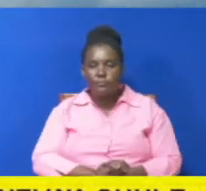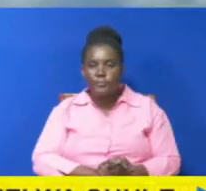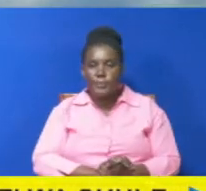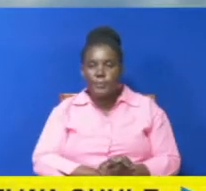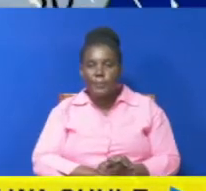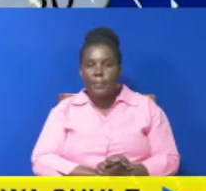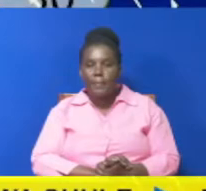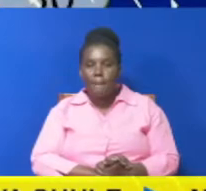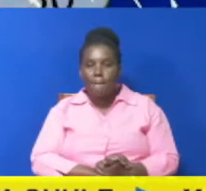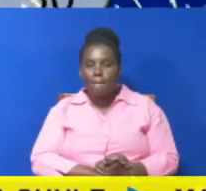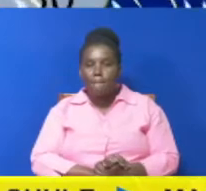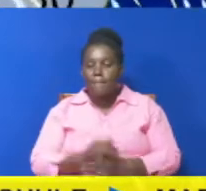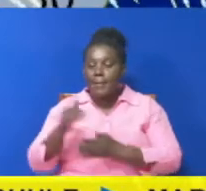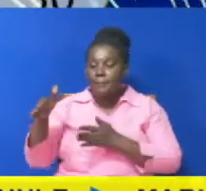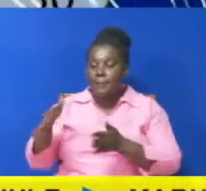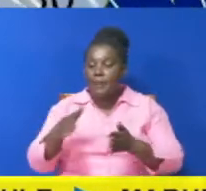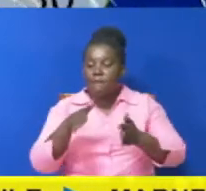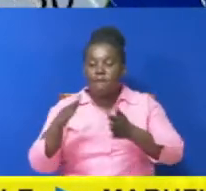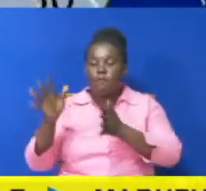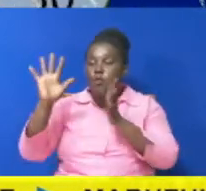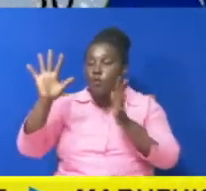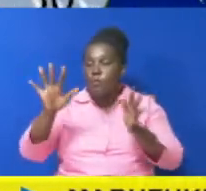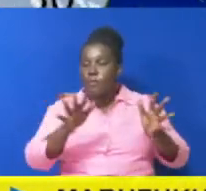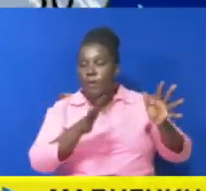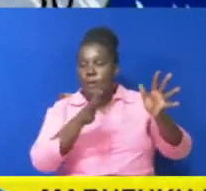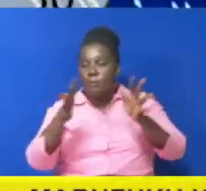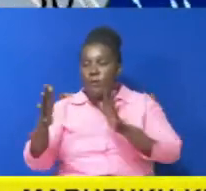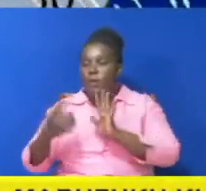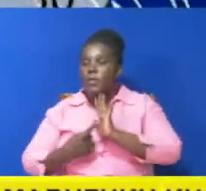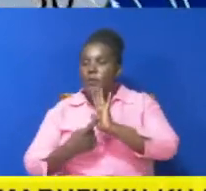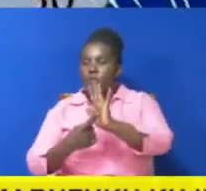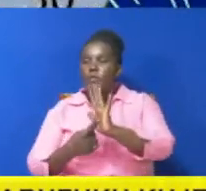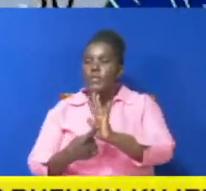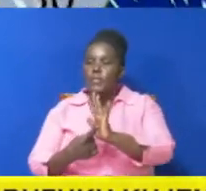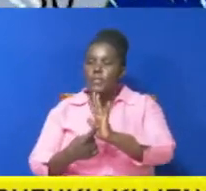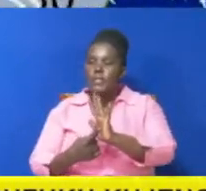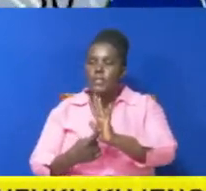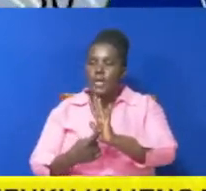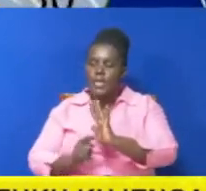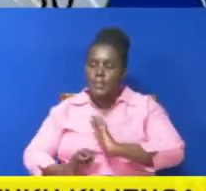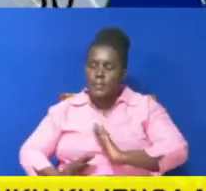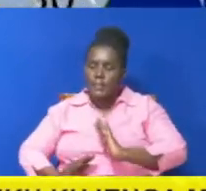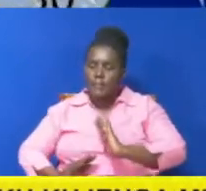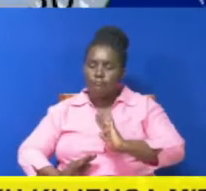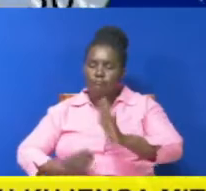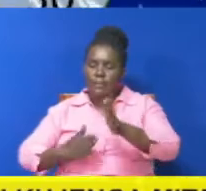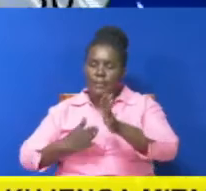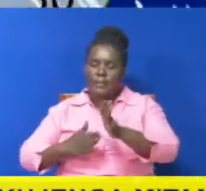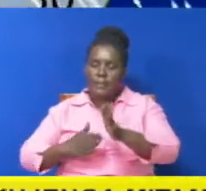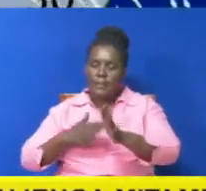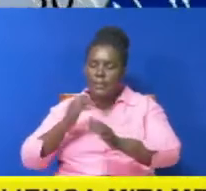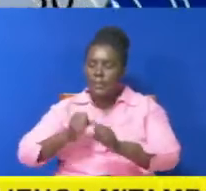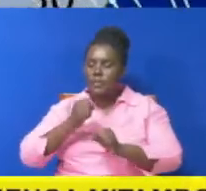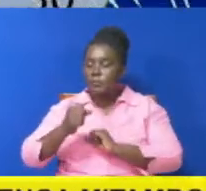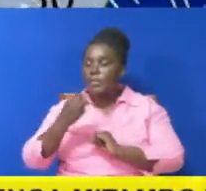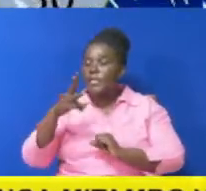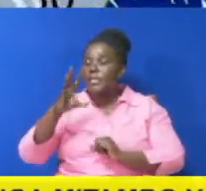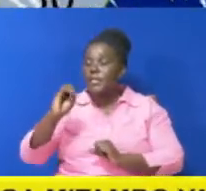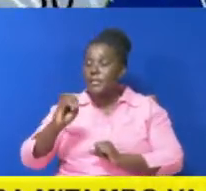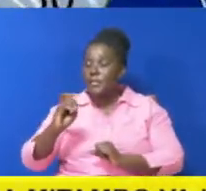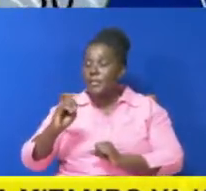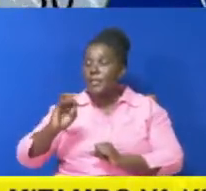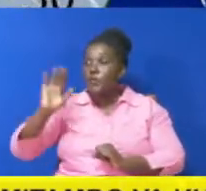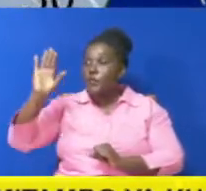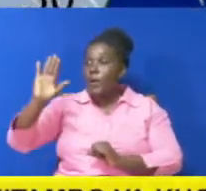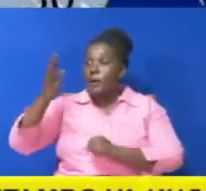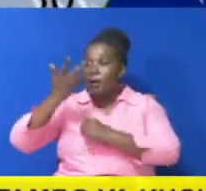Omari. Mifumo ya upepo inaonyesha kwa siku ya kesho upepo wa pwani unatarajiwa kuvuma kwa kasi ya kilomita 30 kwa saa katika maeneo ya pwani yetu yote. Na